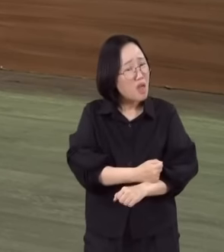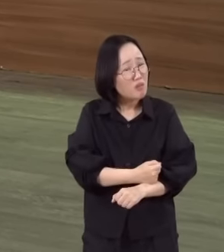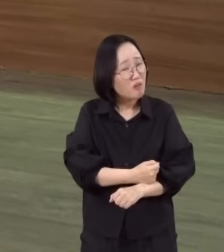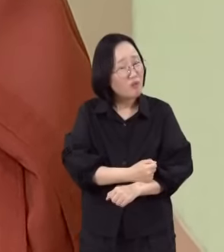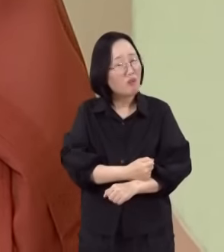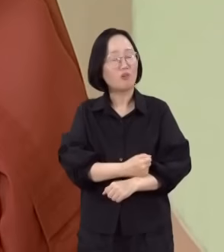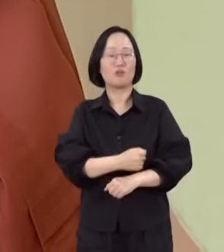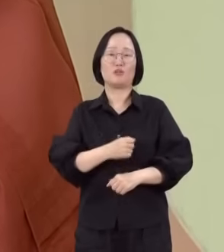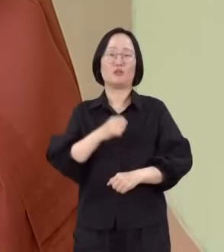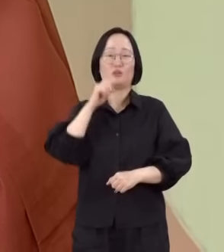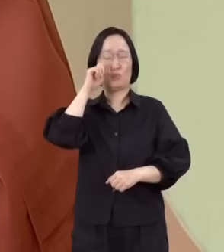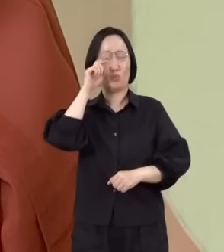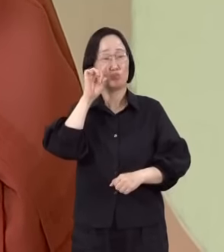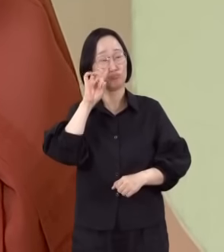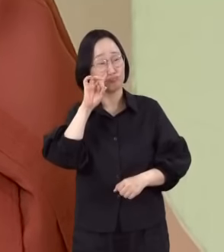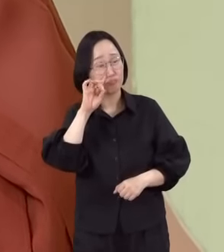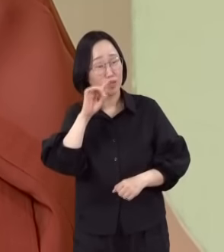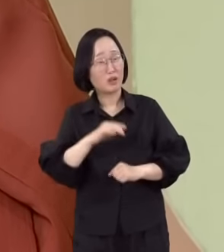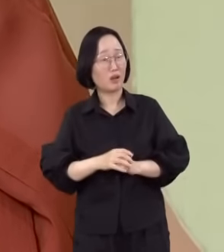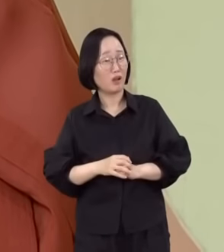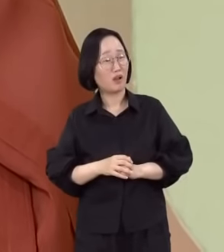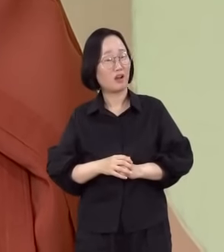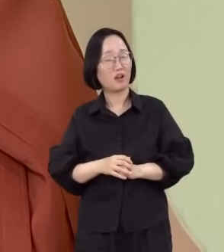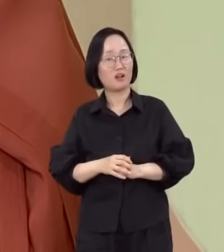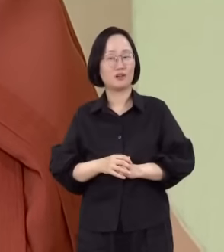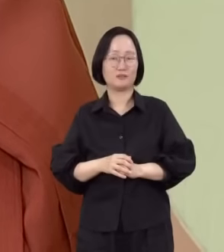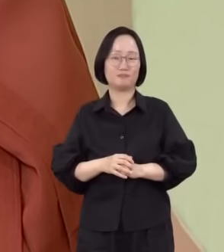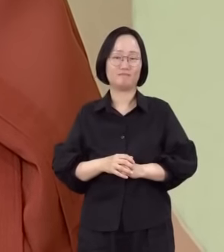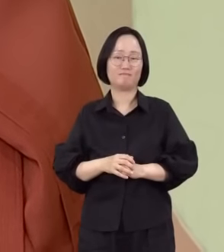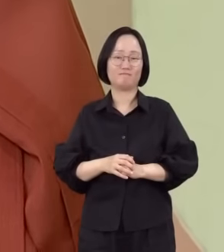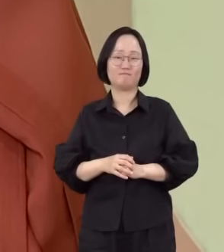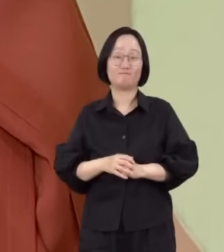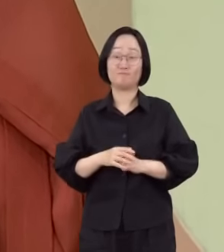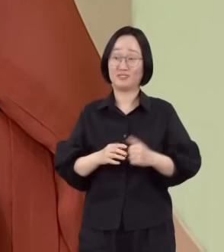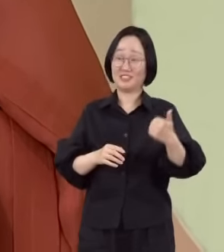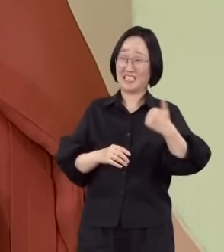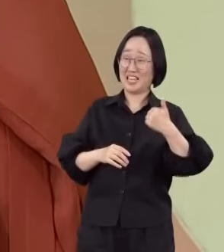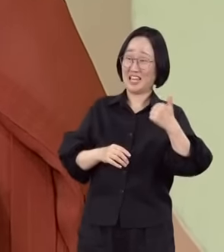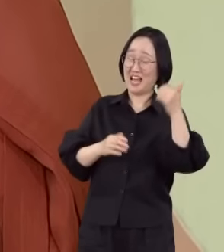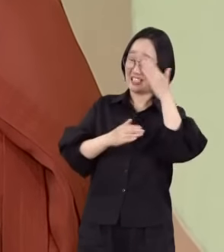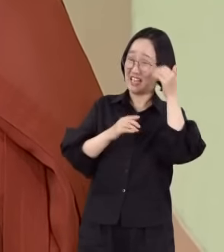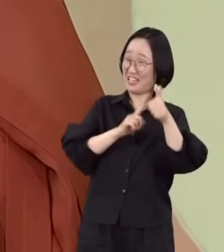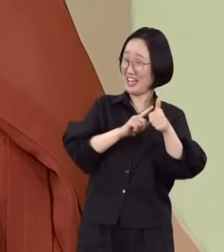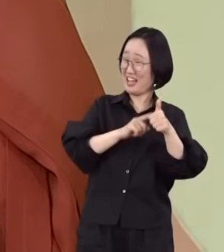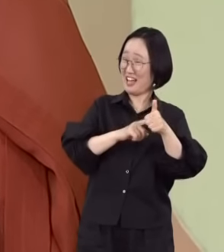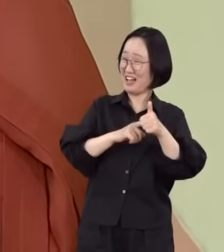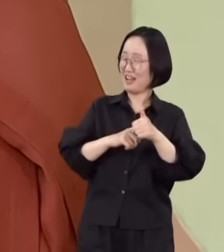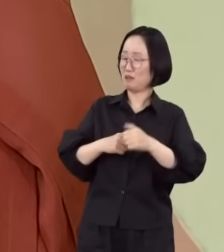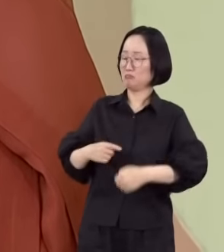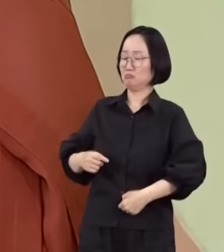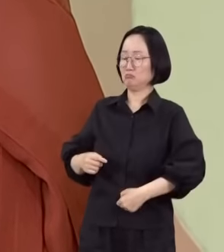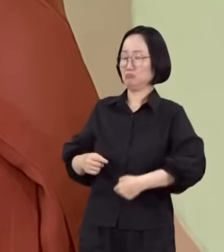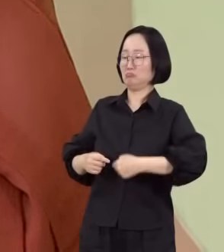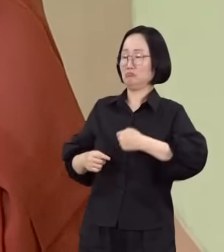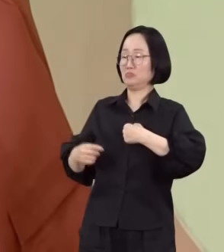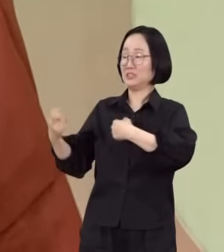의사가 물어요 따로 한 거 있니 그때이 학생이 딱한 얘기가